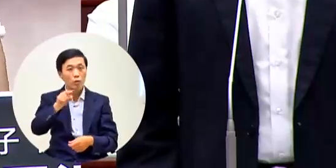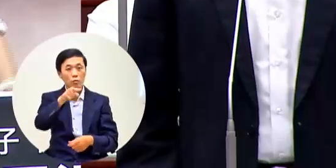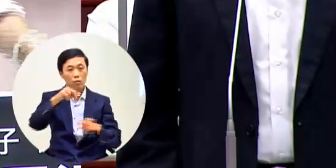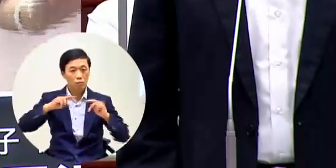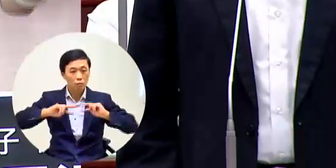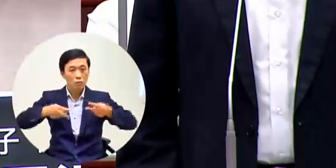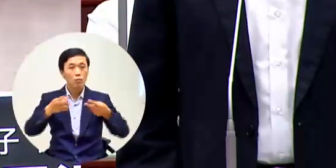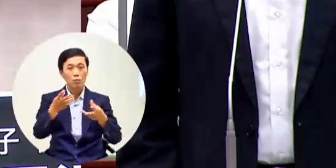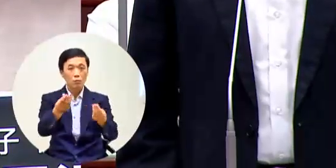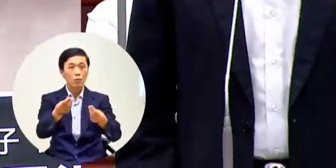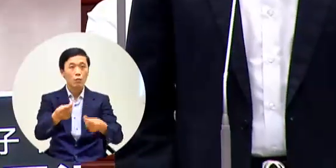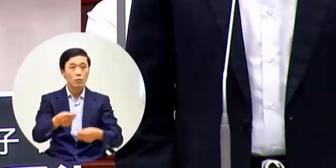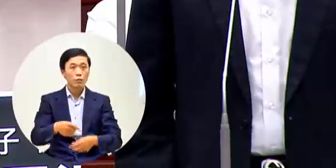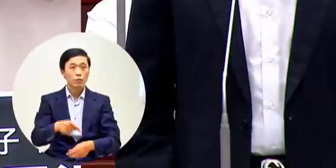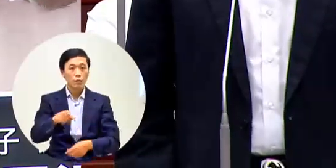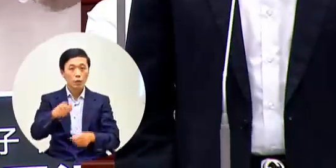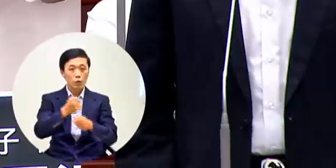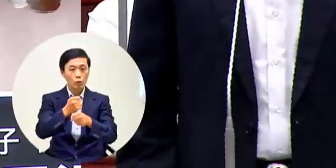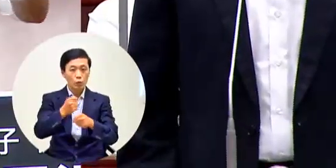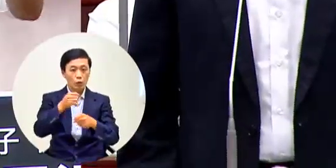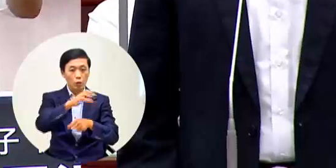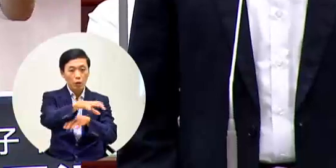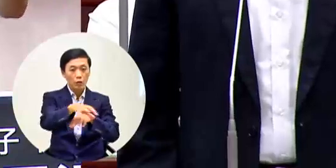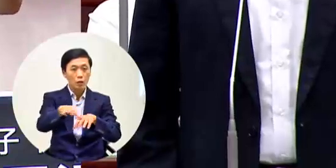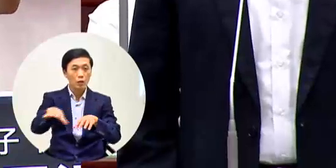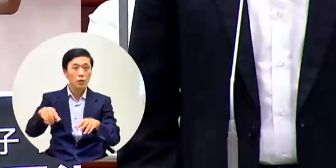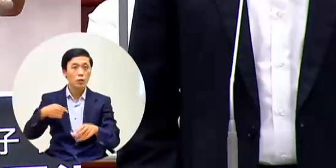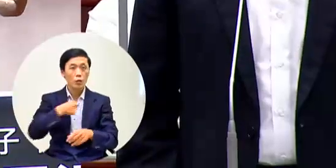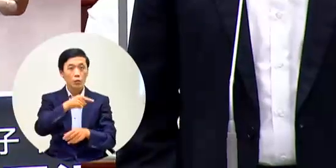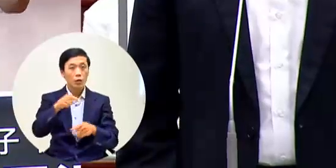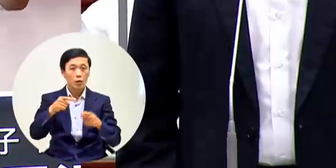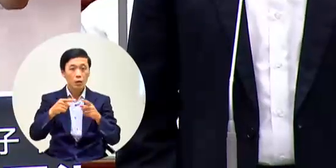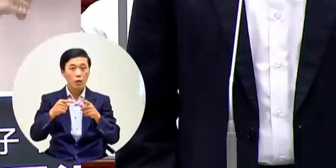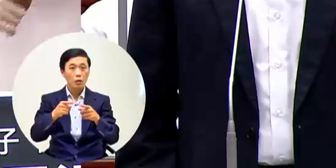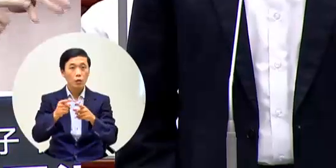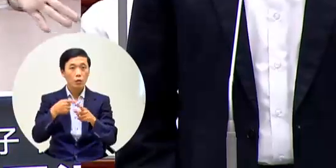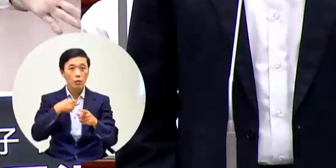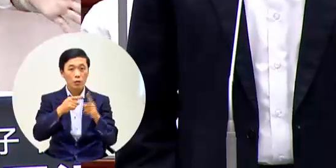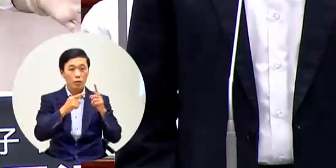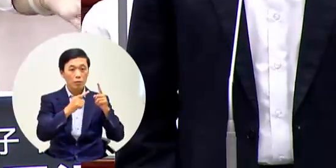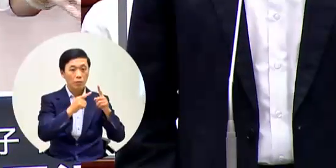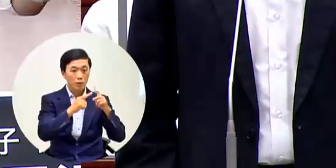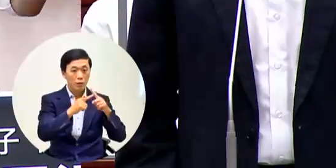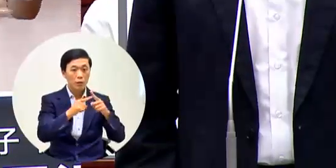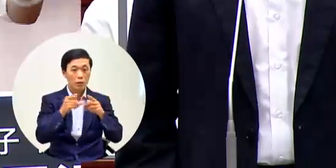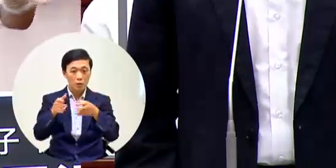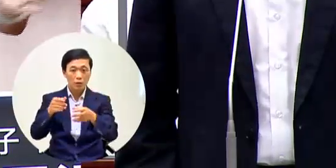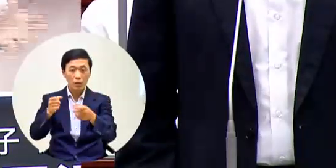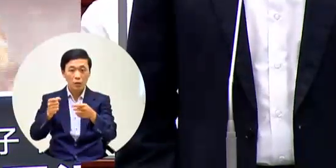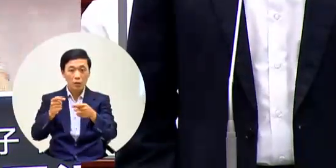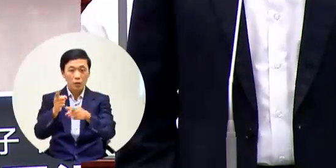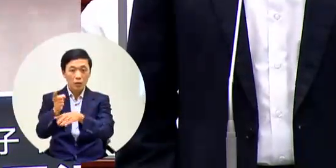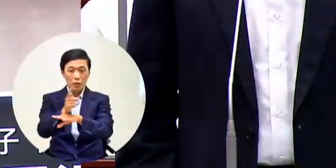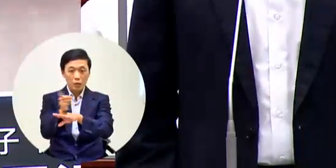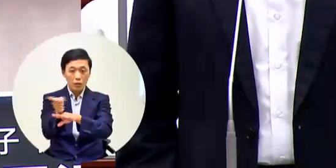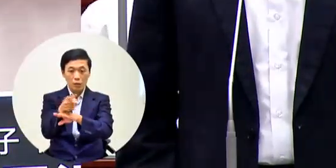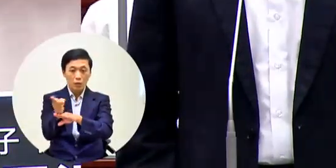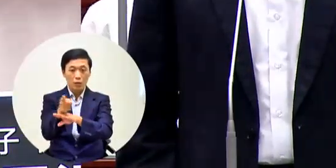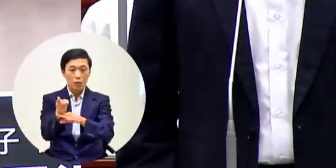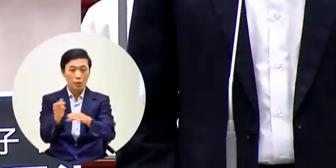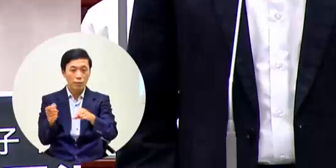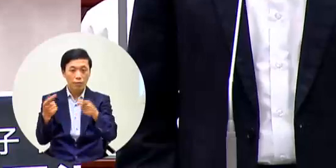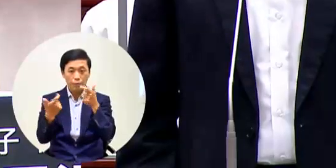善。所有的作业环境变成是我们人要屈就你的车子，屈就你的体制，你知道吗？